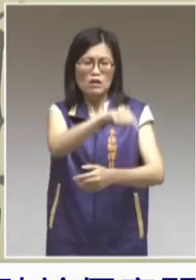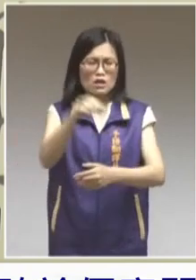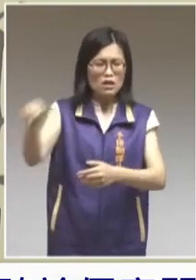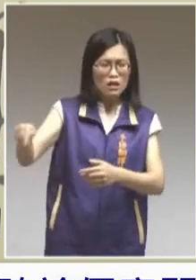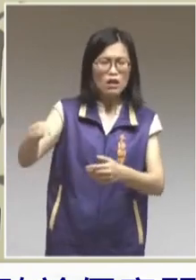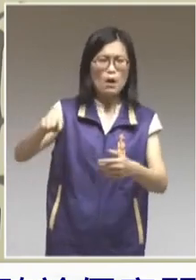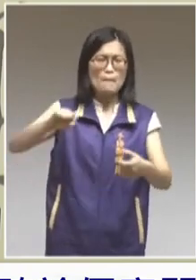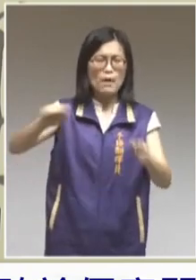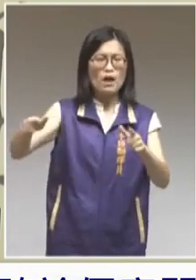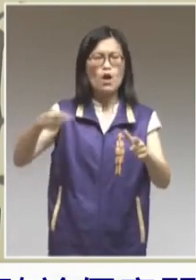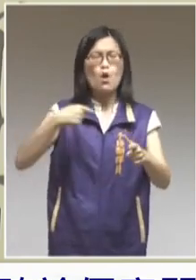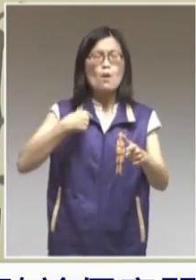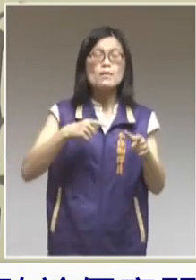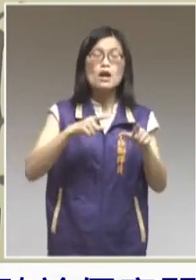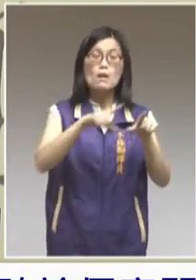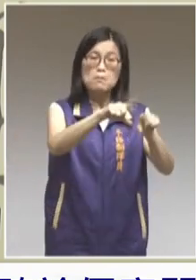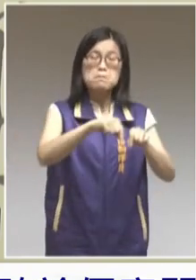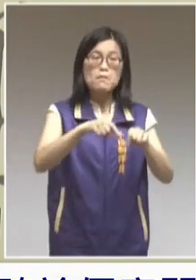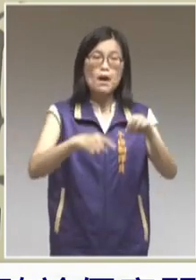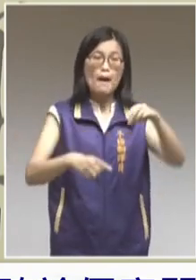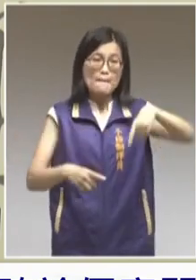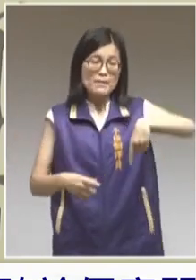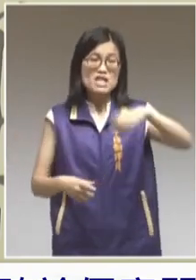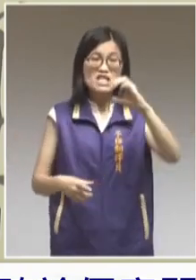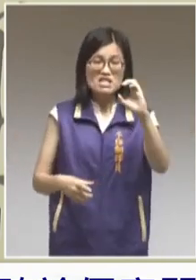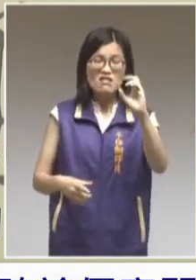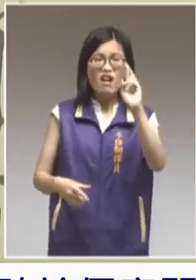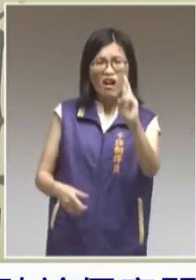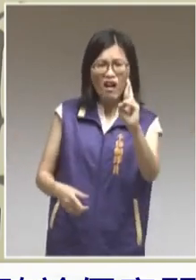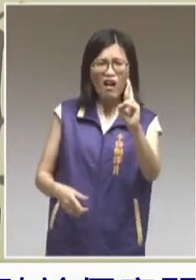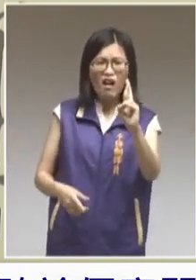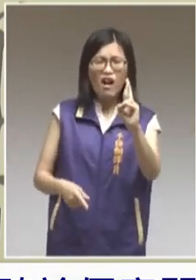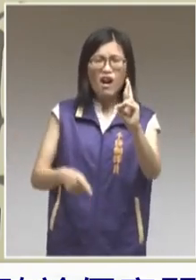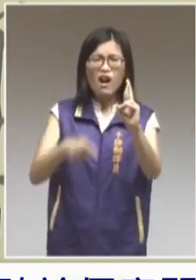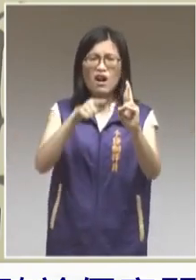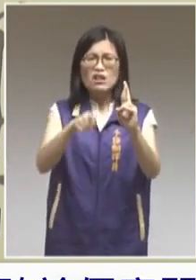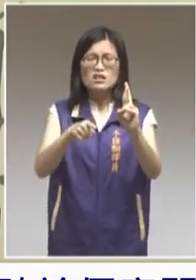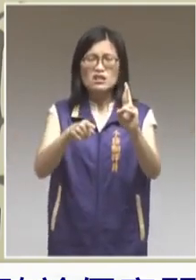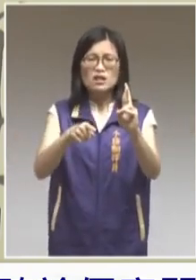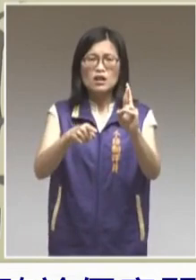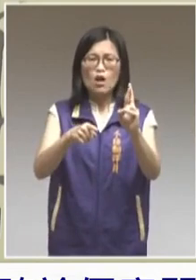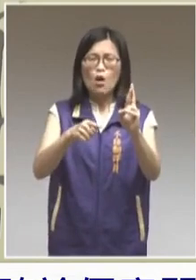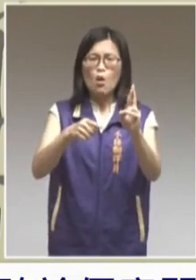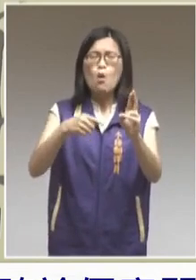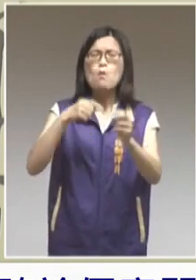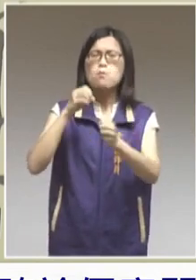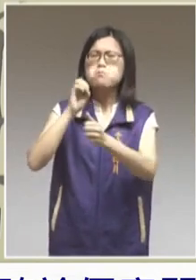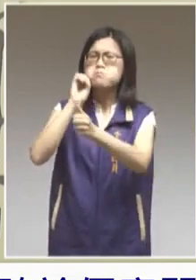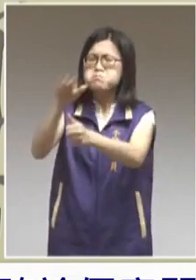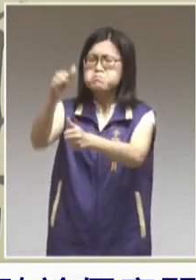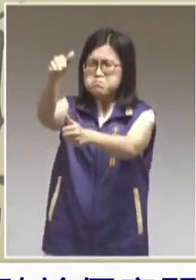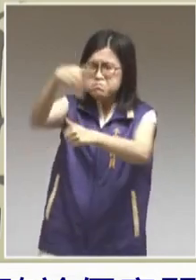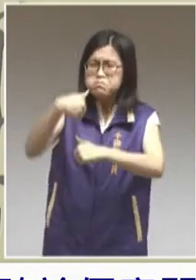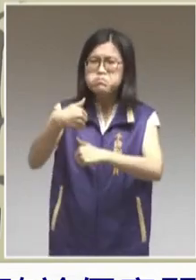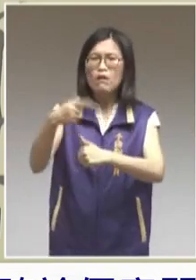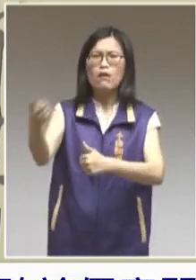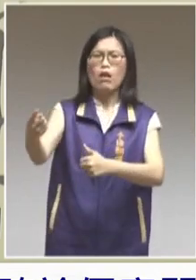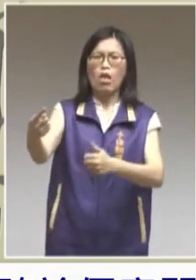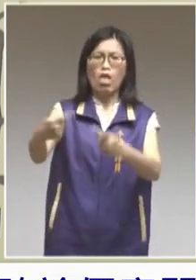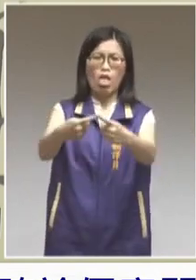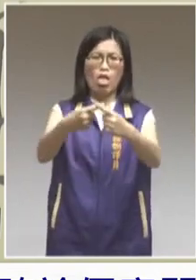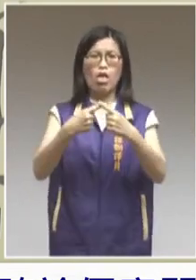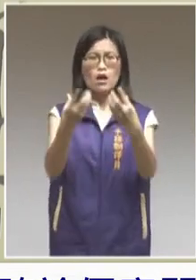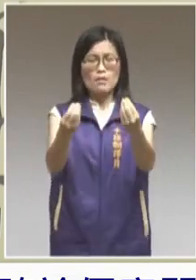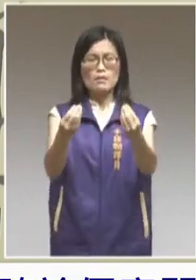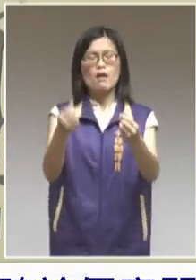节专案里面的PCR 的采检，他都收到5次的通知要做 PCR 采检都没有来的部